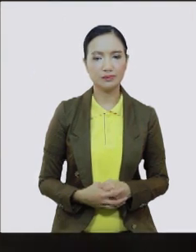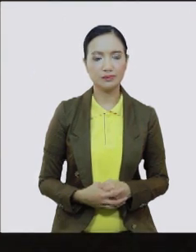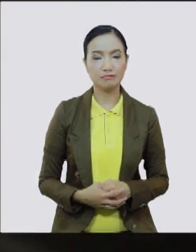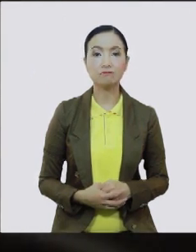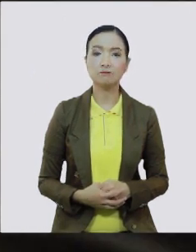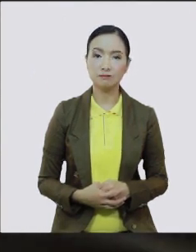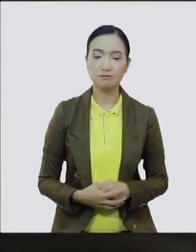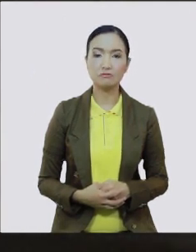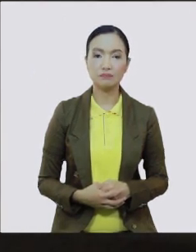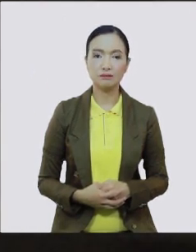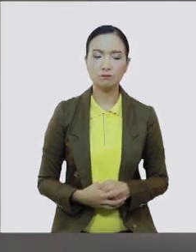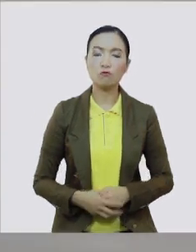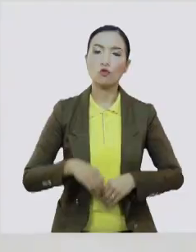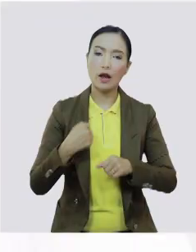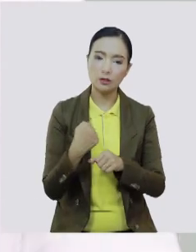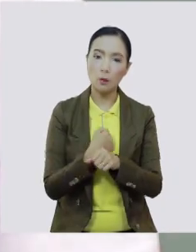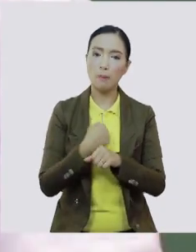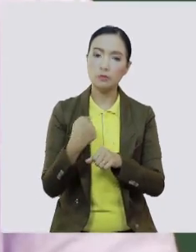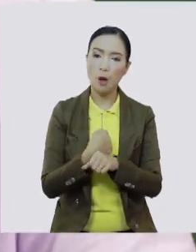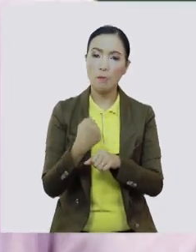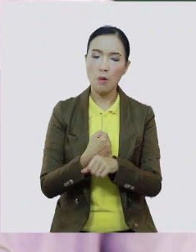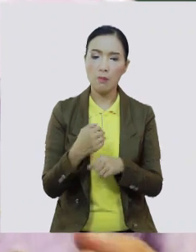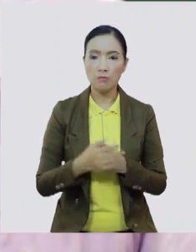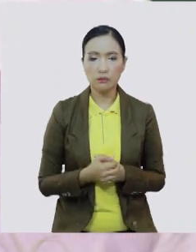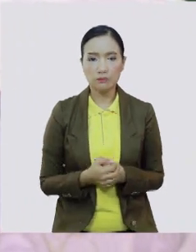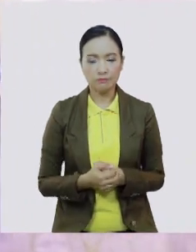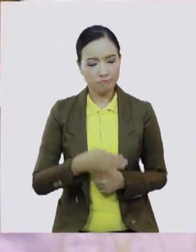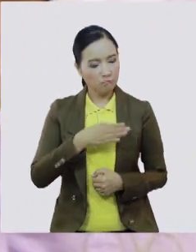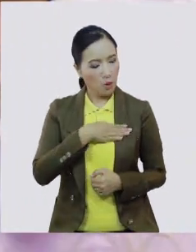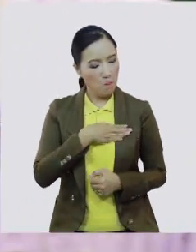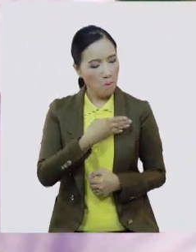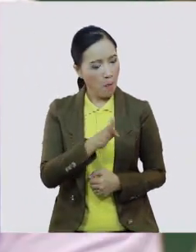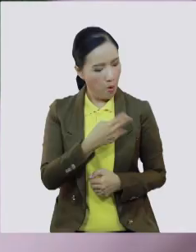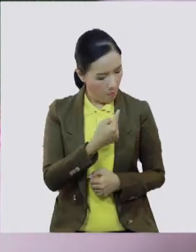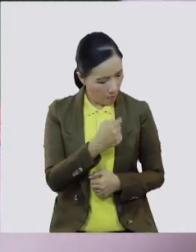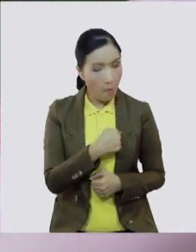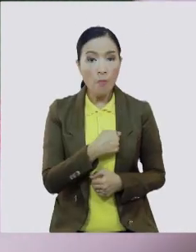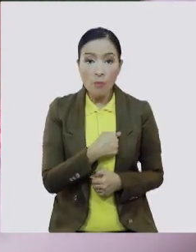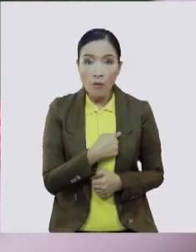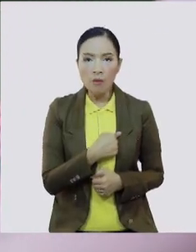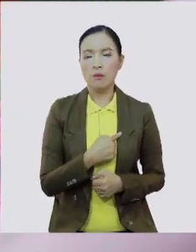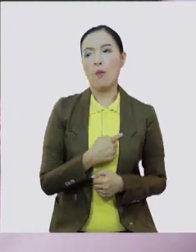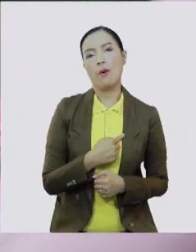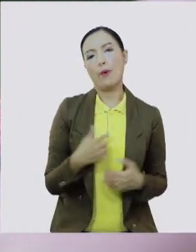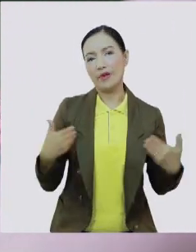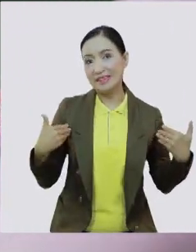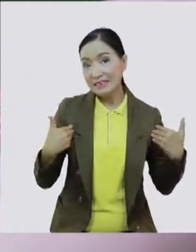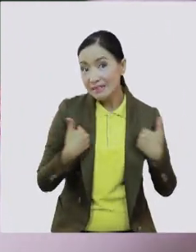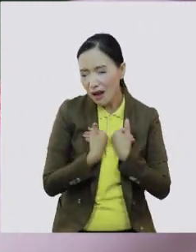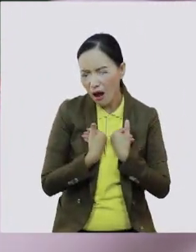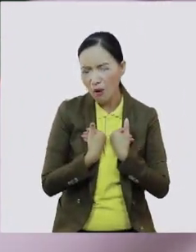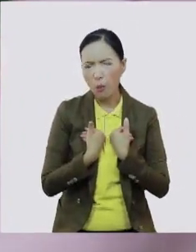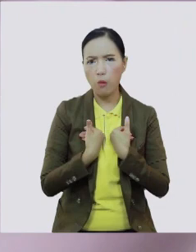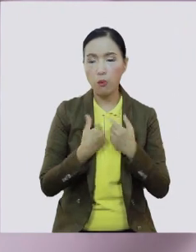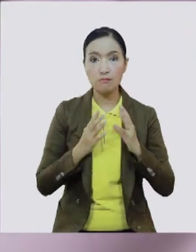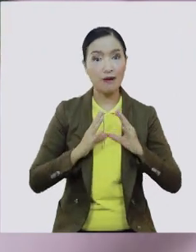เวลาแบบซ้อมอยู่เนี่ยแล้วเห็นธงนี่เรารู้สึกไงบ้างหายเหนื่อยไหม หายเหนื่อยค่ะก็คือหมายถึงว่าเฮ้